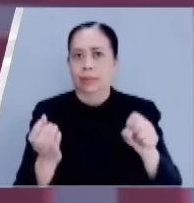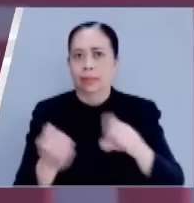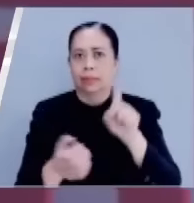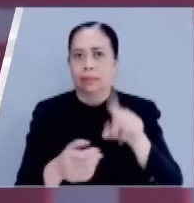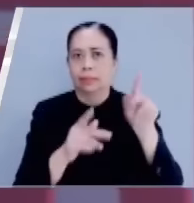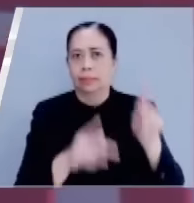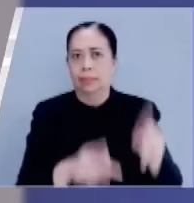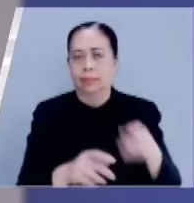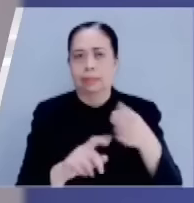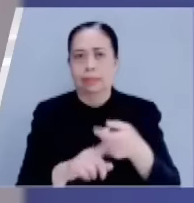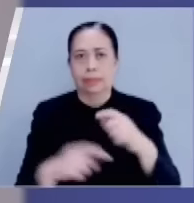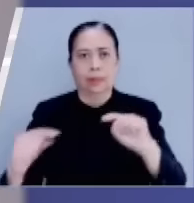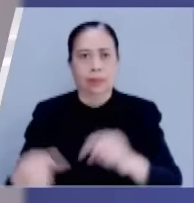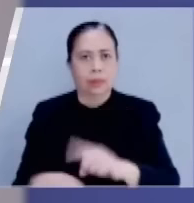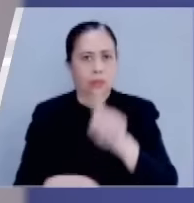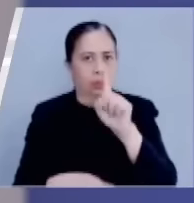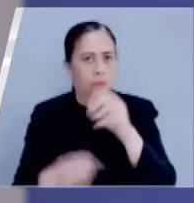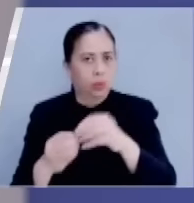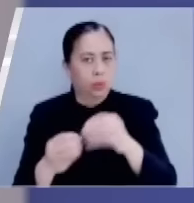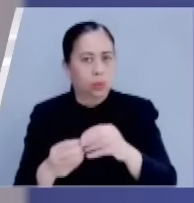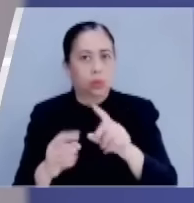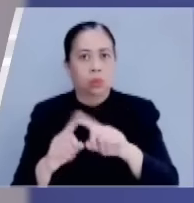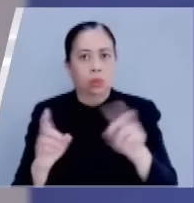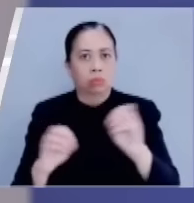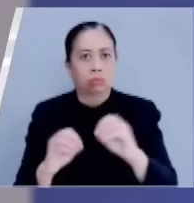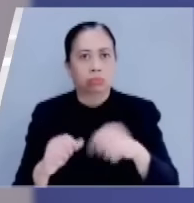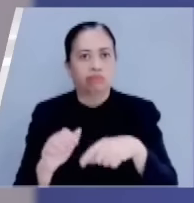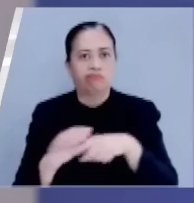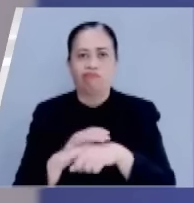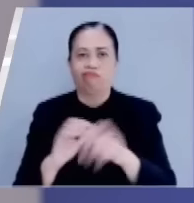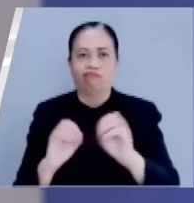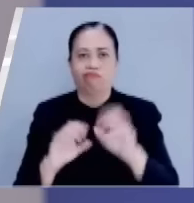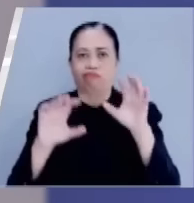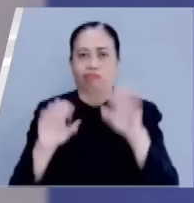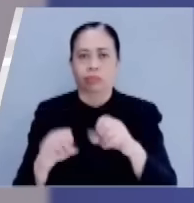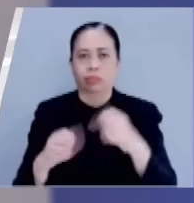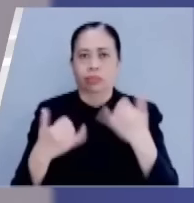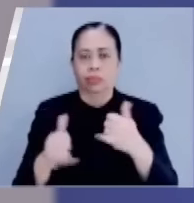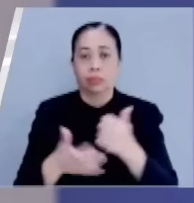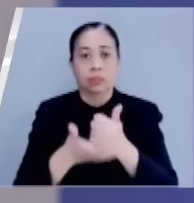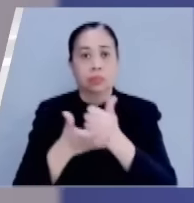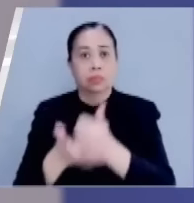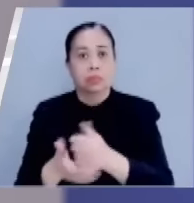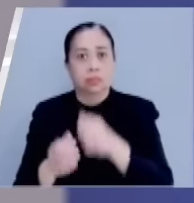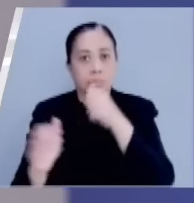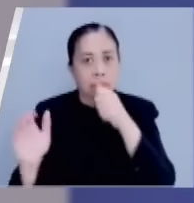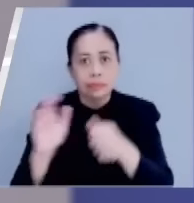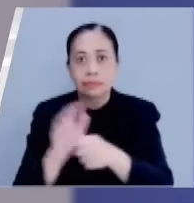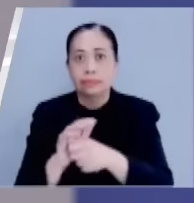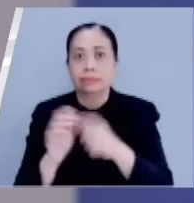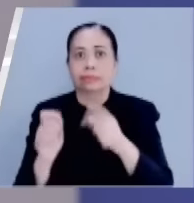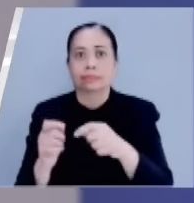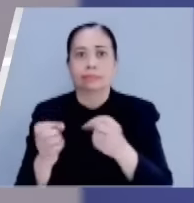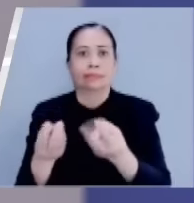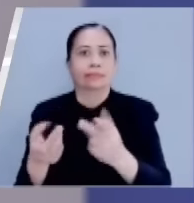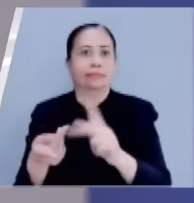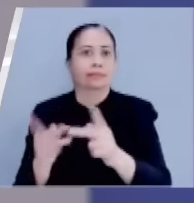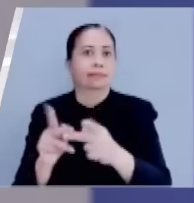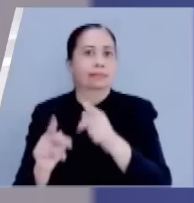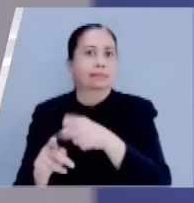habang sugatan ng isa pa. Pero wala silang taka sa mga pulis kahit tinulungan umanong magtago ng ka-live-in ng isang